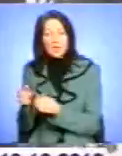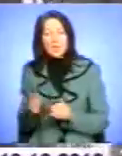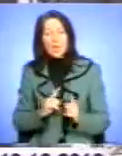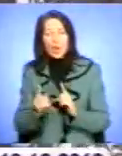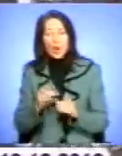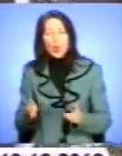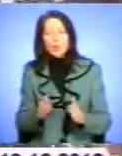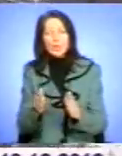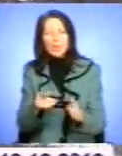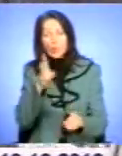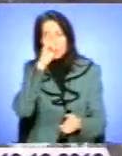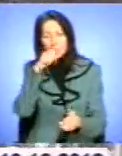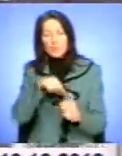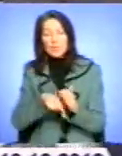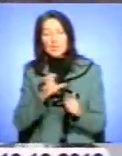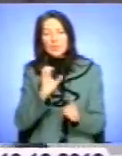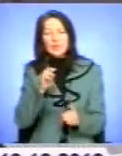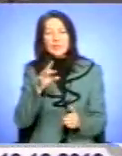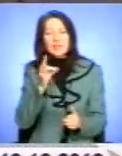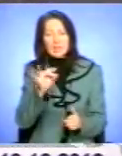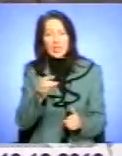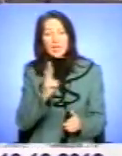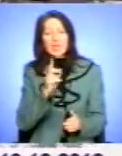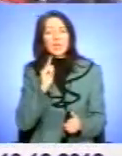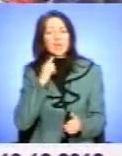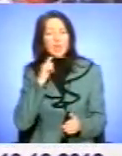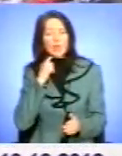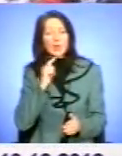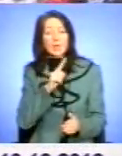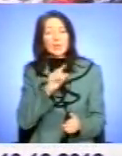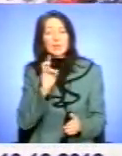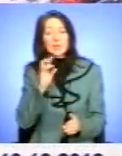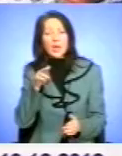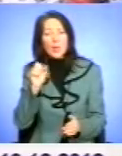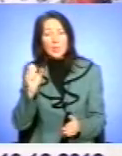державного значення Стрий Кіровоград-Знам'янка, Доманово, Ковель-Чернівці та